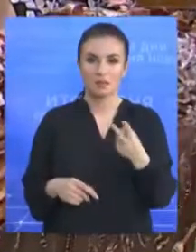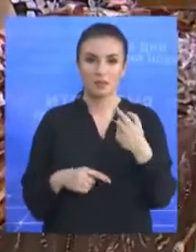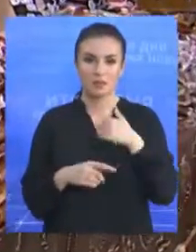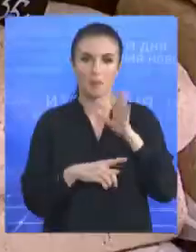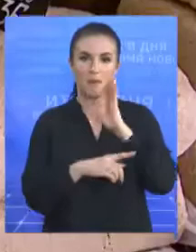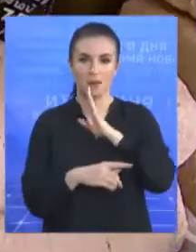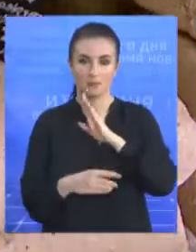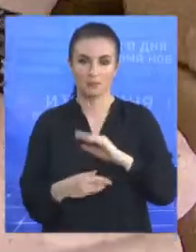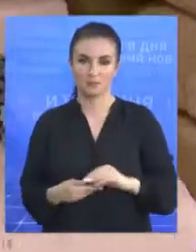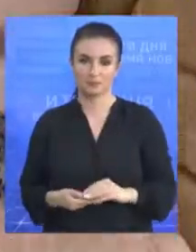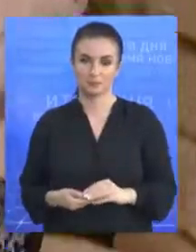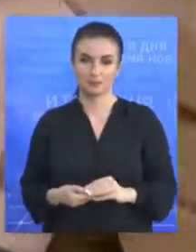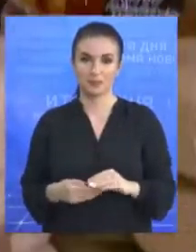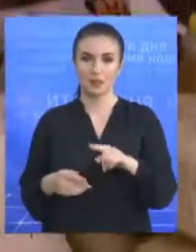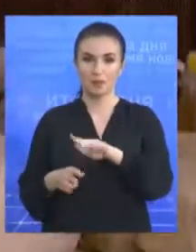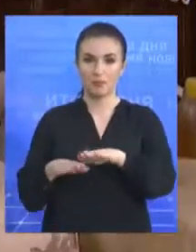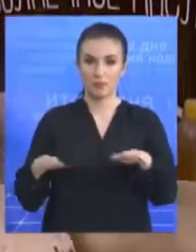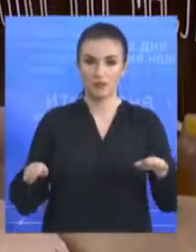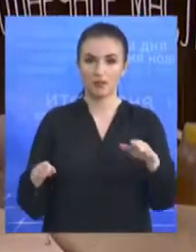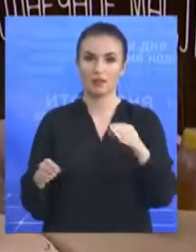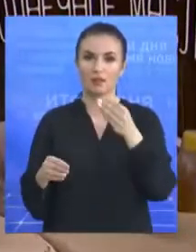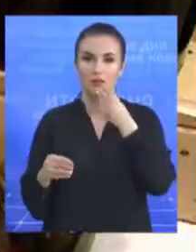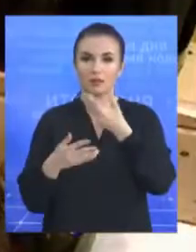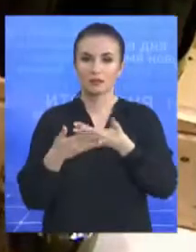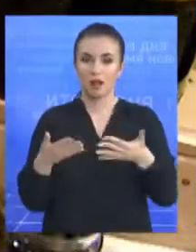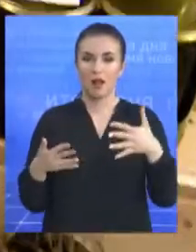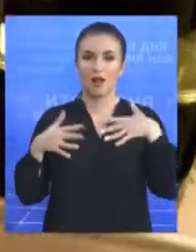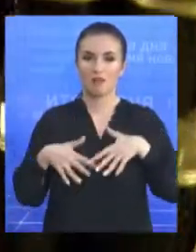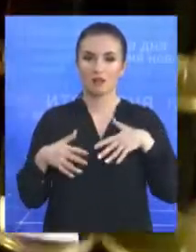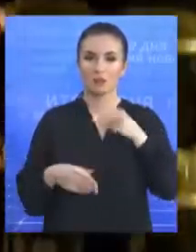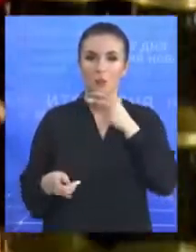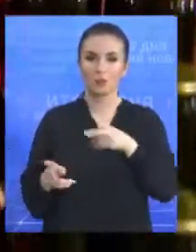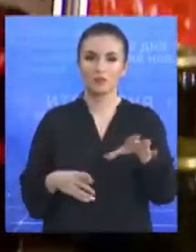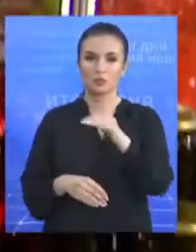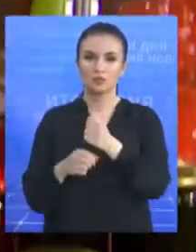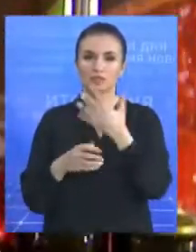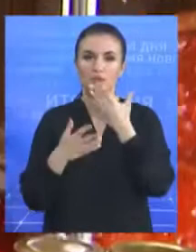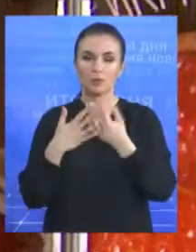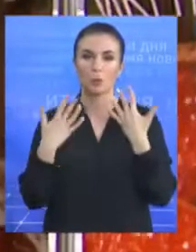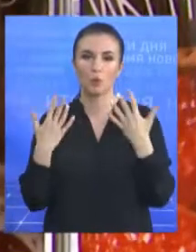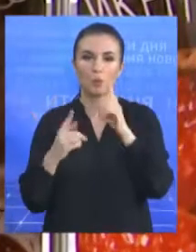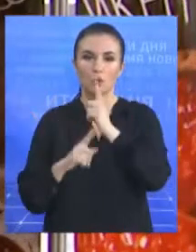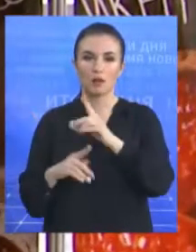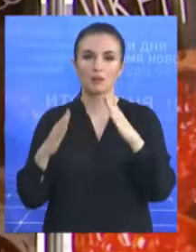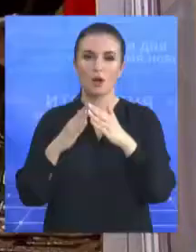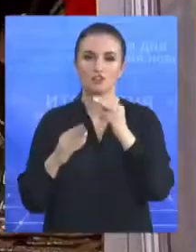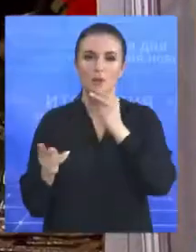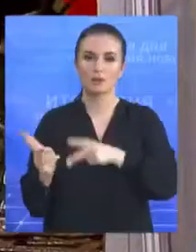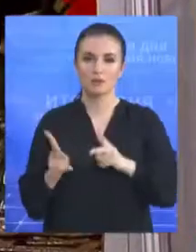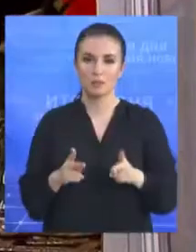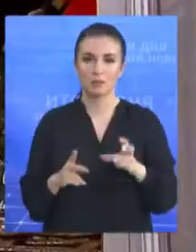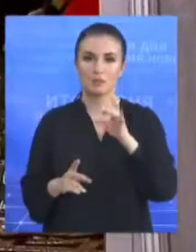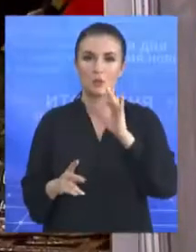не мне, даже маме. На прилавках деликатесы кавказской кухни. Все сделано своими руками по уникальным домашним